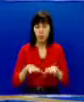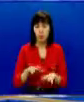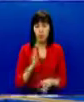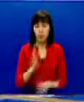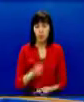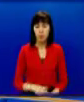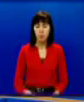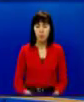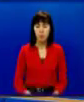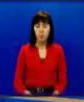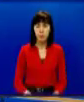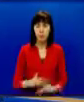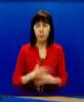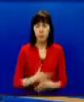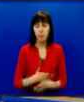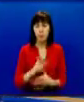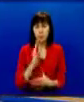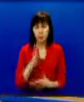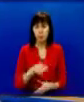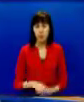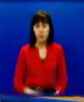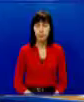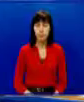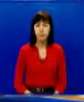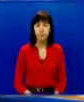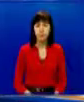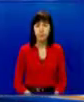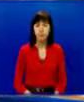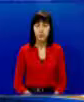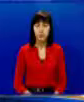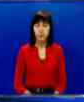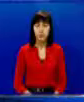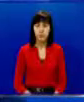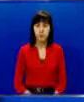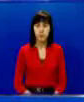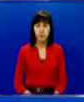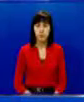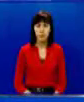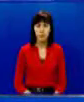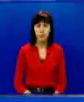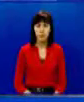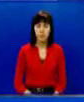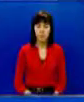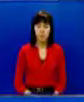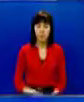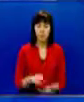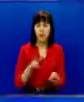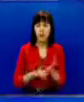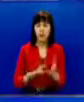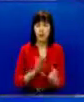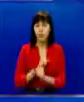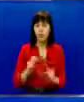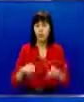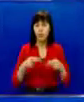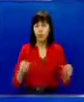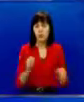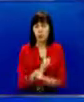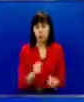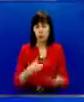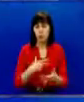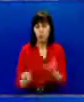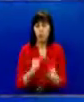көшті. Тиісті көмек көрсетіледі деп сенейік. Әй, бұзылады ол жерге пропискіге қоюға болмайды, сатуға болмайды, алуға